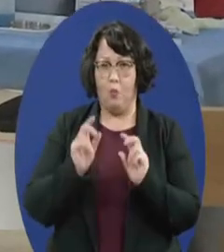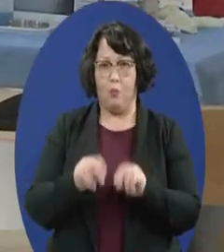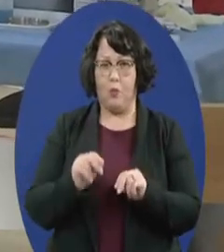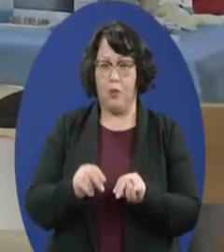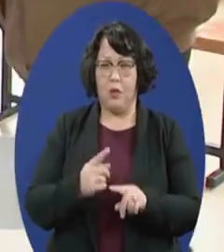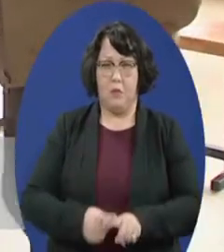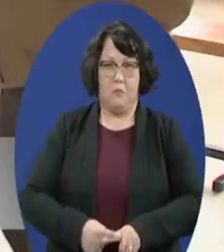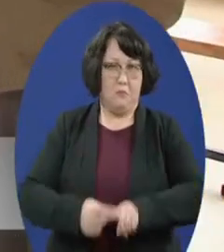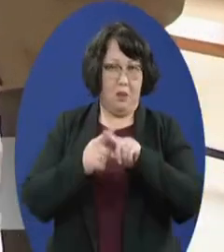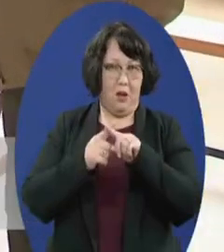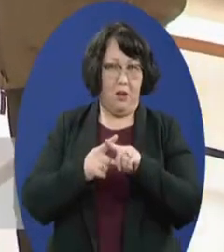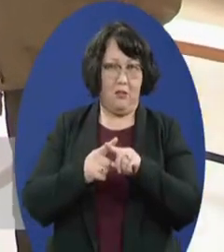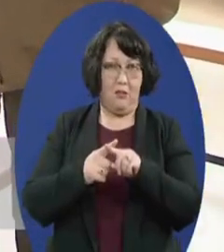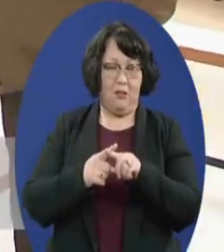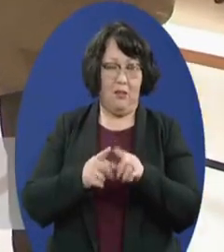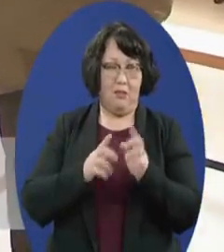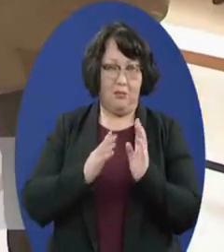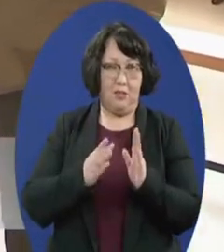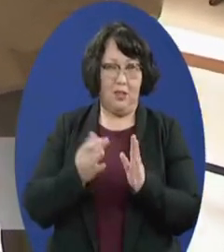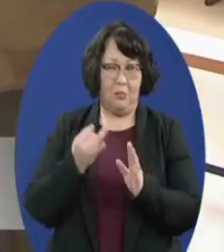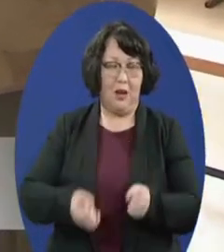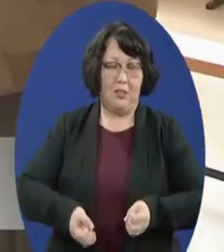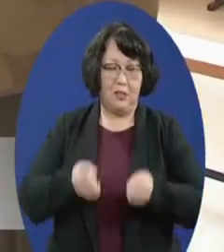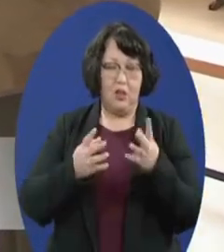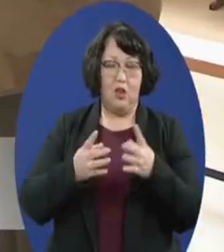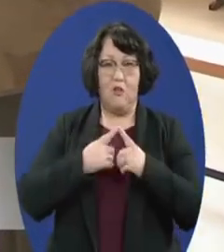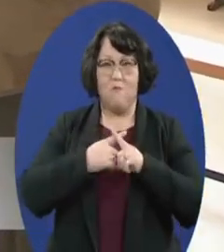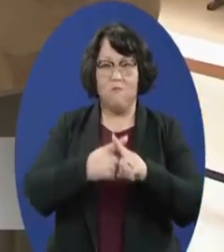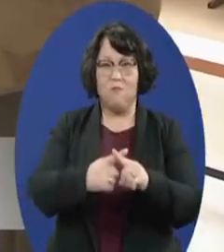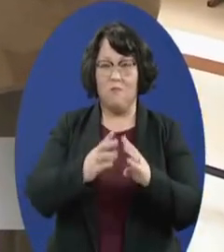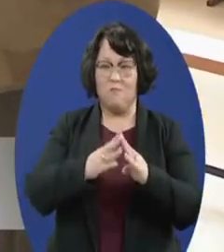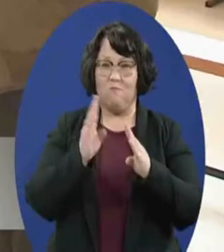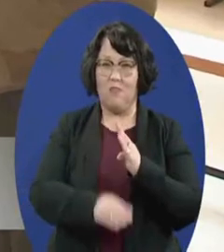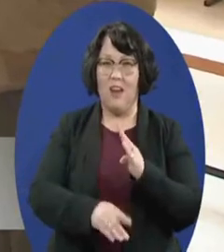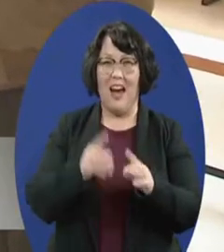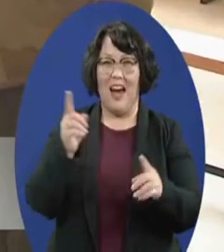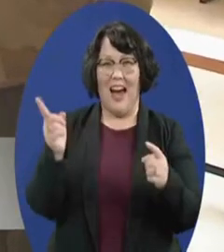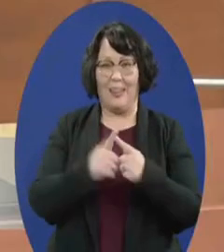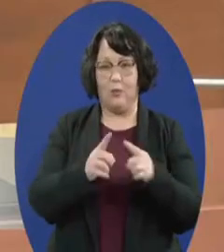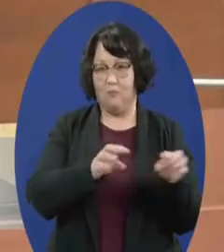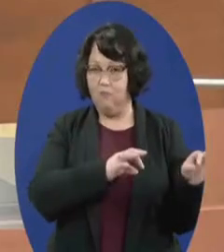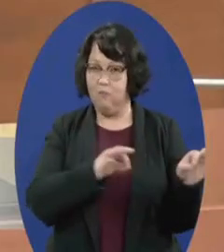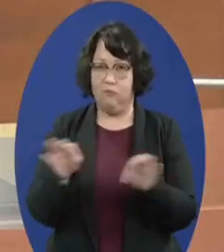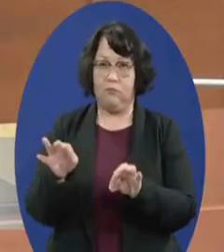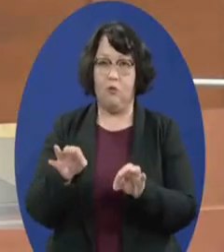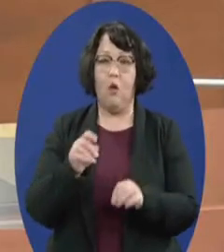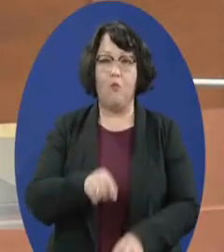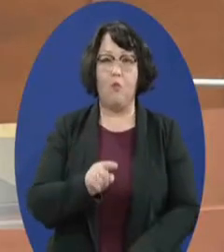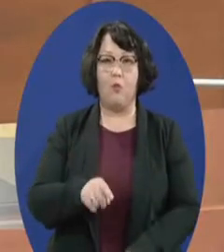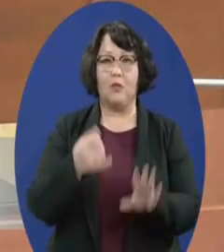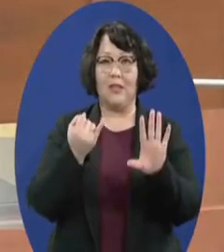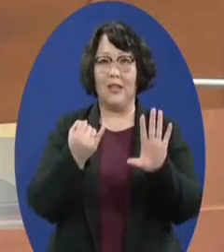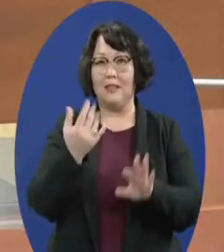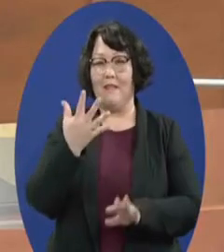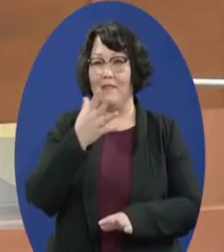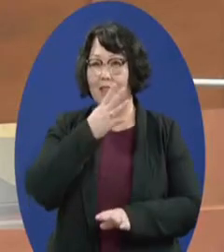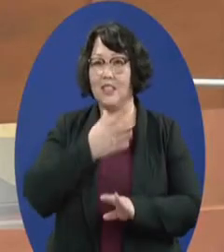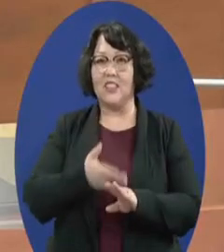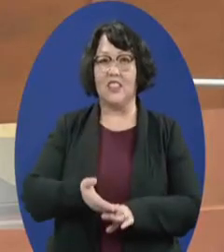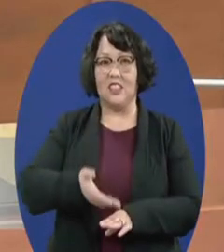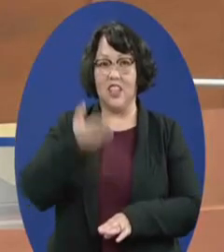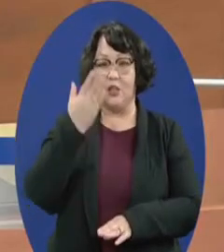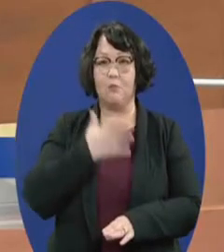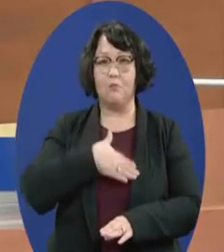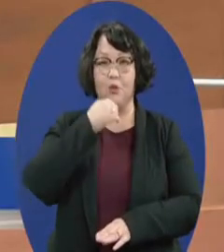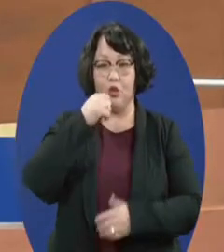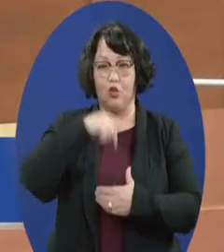би болсон. За энэ байдал нь хөл хорийг сунгах нэг гол шалтгаан болсон гэж үзэж байна. 65-аас дээш насны ялан архаг